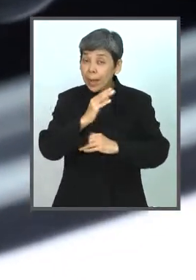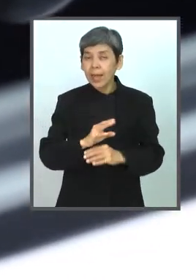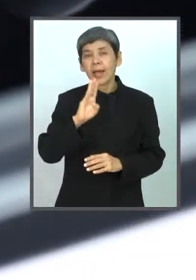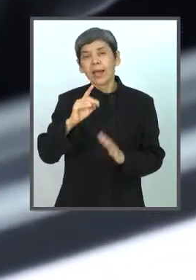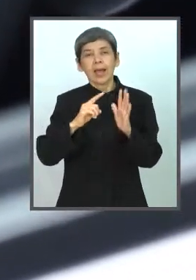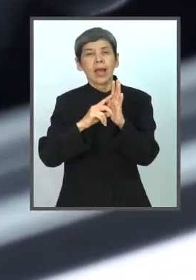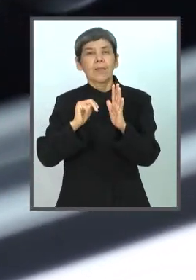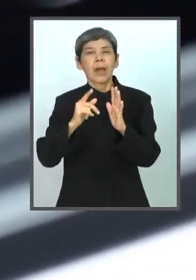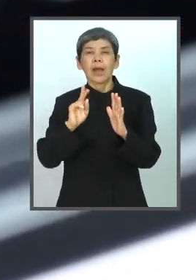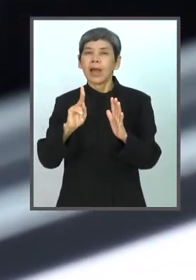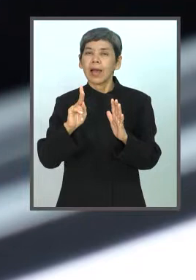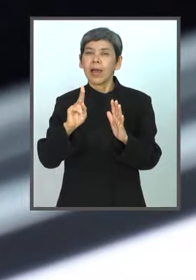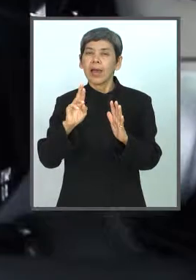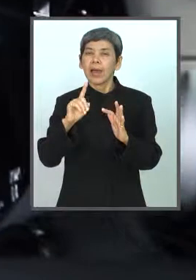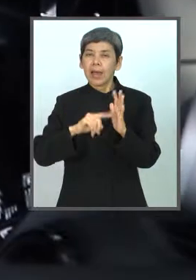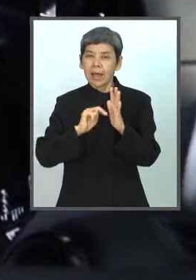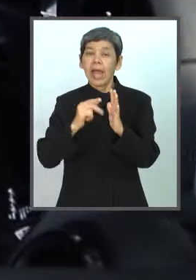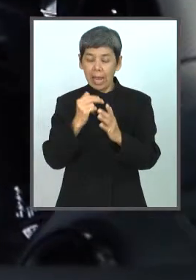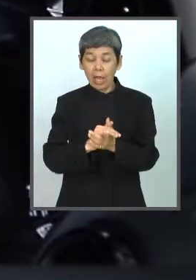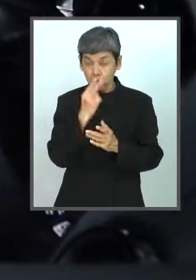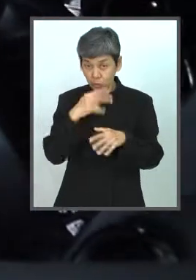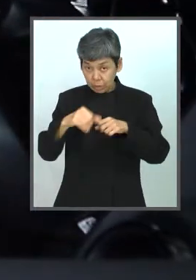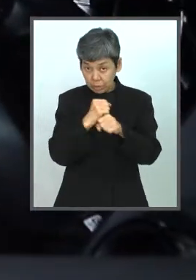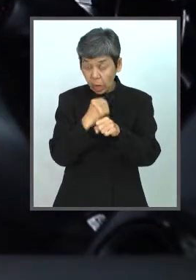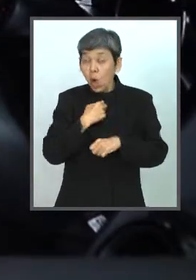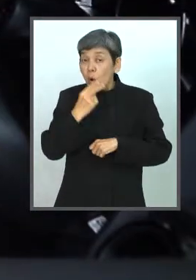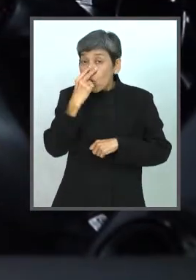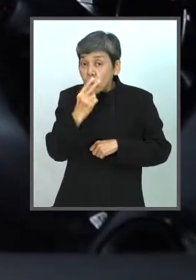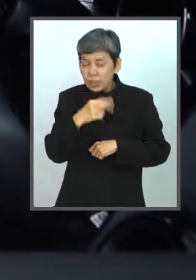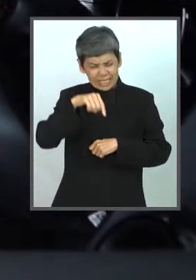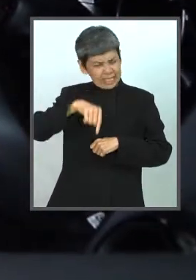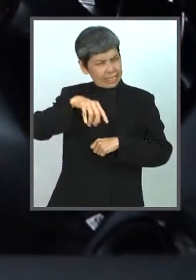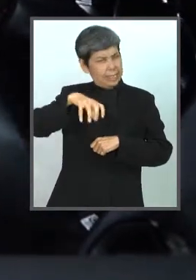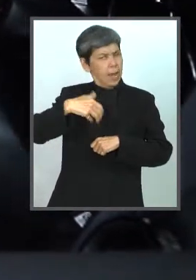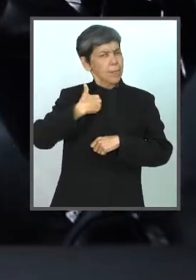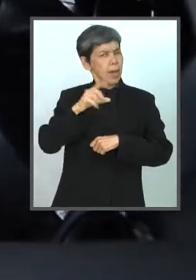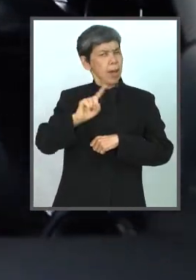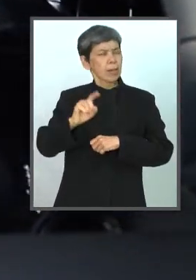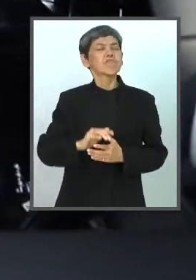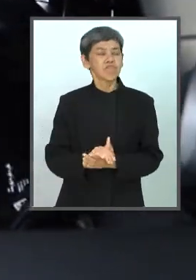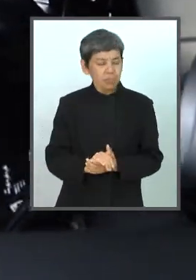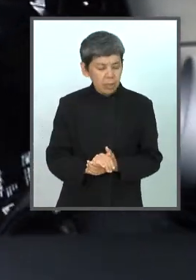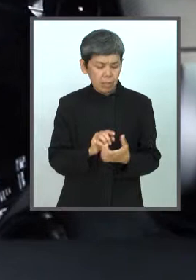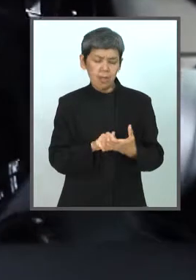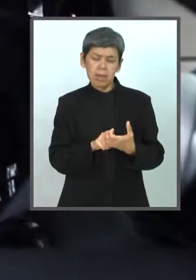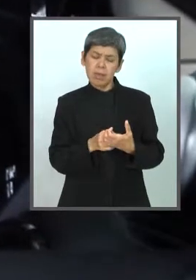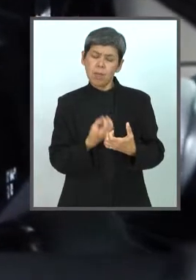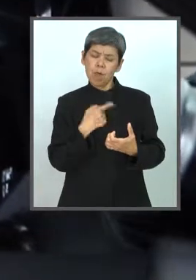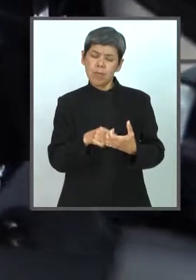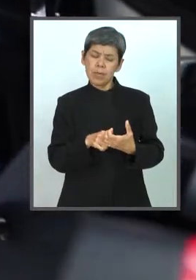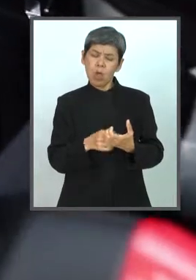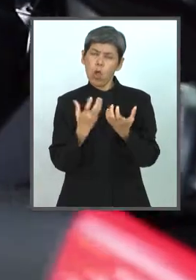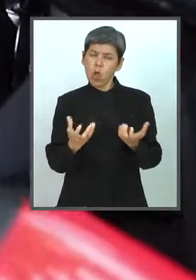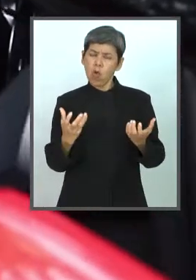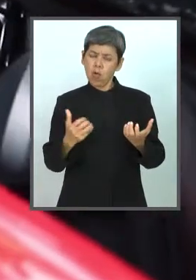บางกลางนะฮะชุมชนบางกลางเดี๋ยวเราจะไปดูกันนะครับว่าสถานที่นี้มีอะไรบ้างนะครับนึกได้ยินว่ามีของ